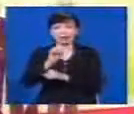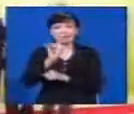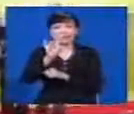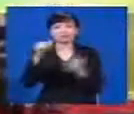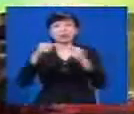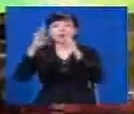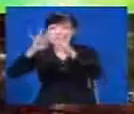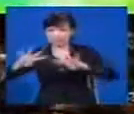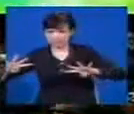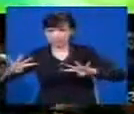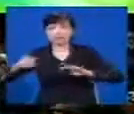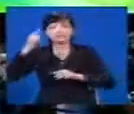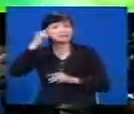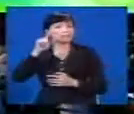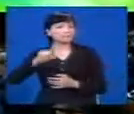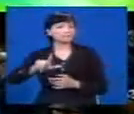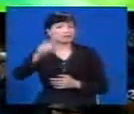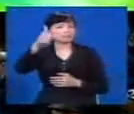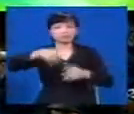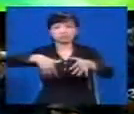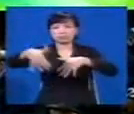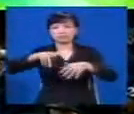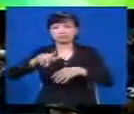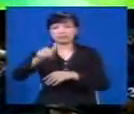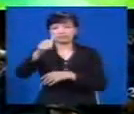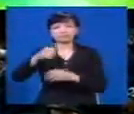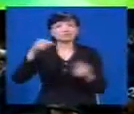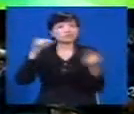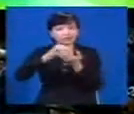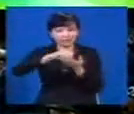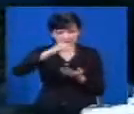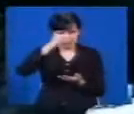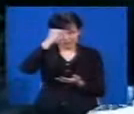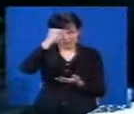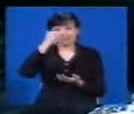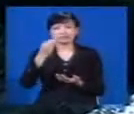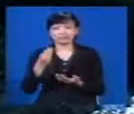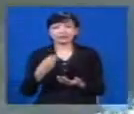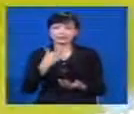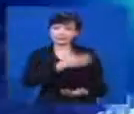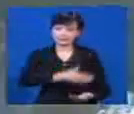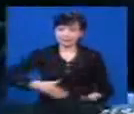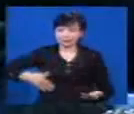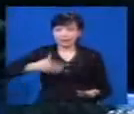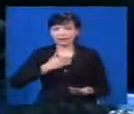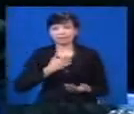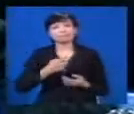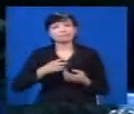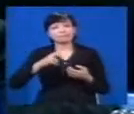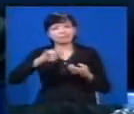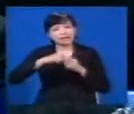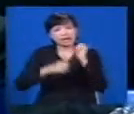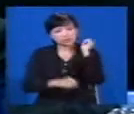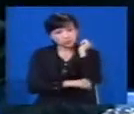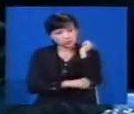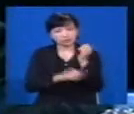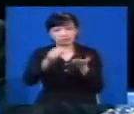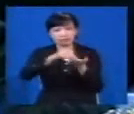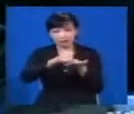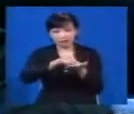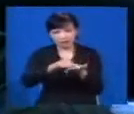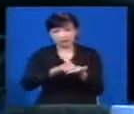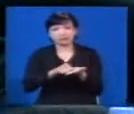เน้นมิติด้านประชาชนมากขึ้นโดยเฉพาะด้านการศึกษาสาธารณสุขการแก้ไขปัญหาความยากจนการ